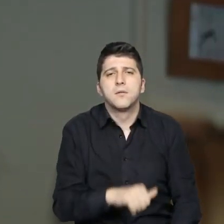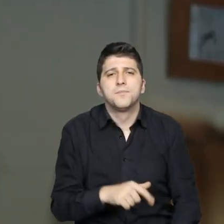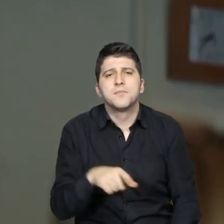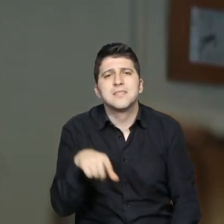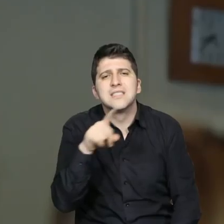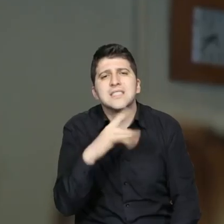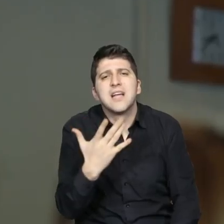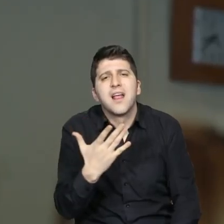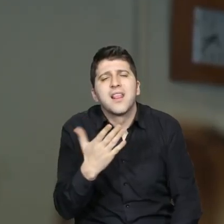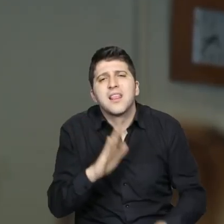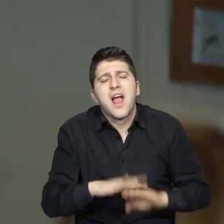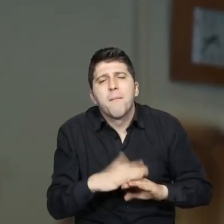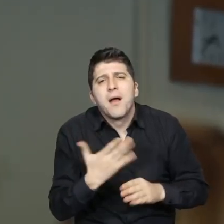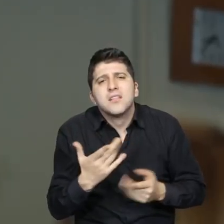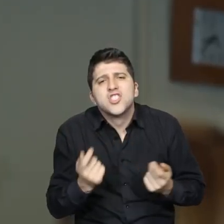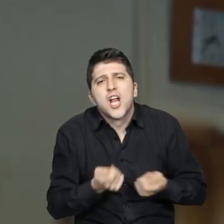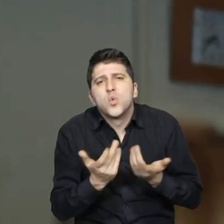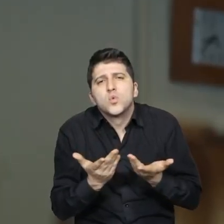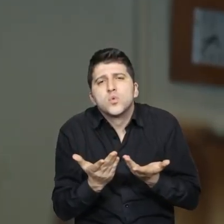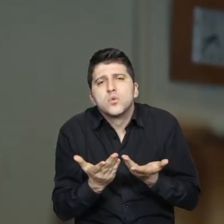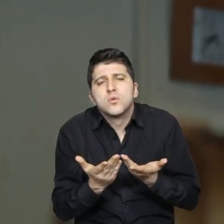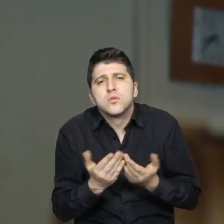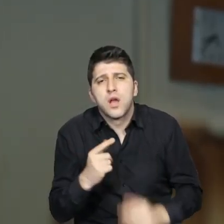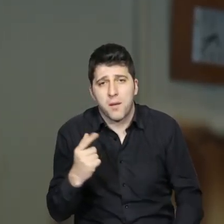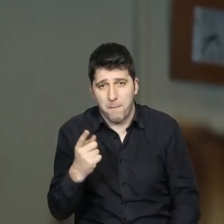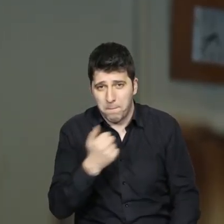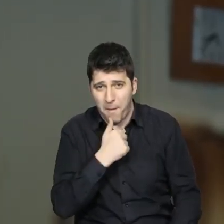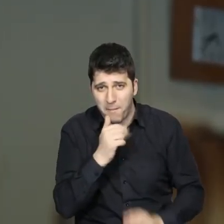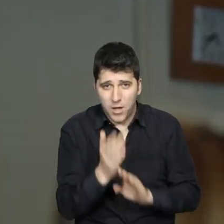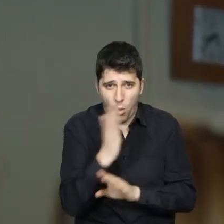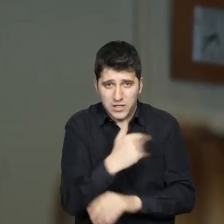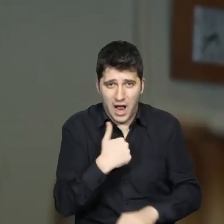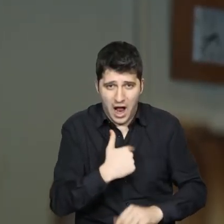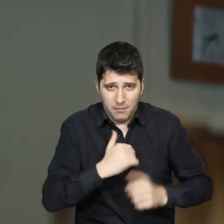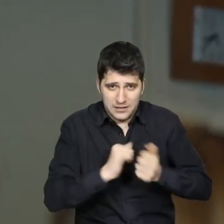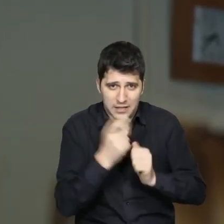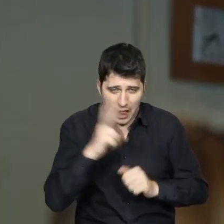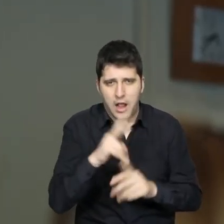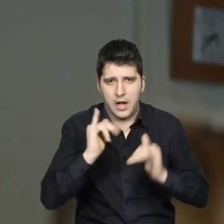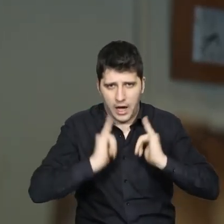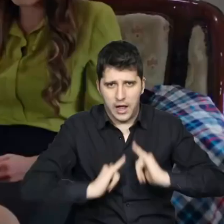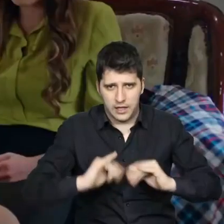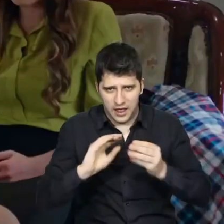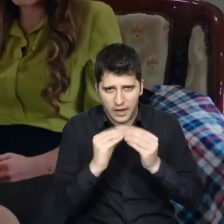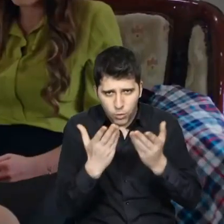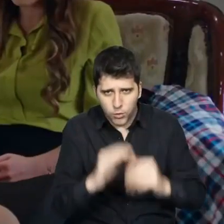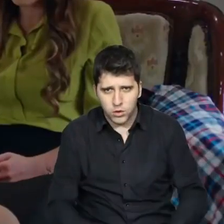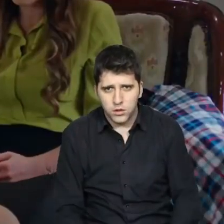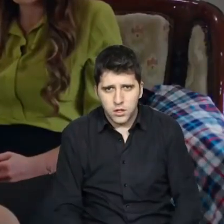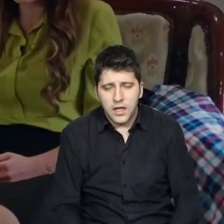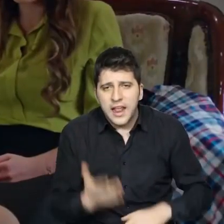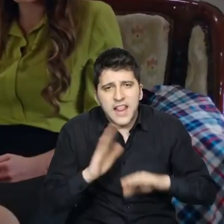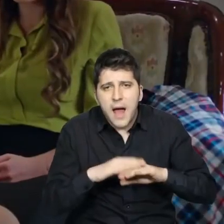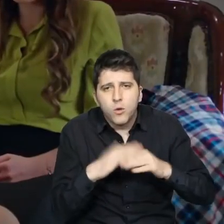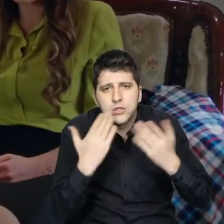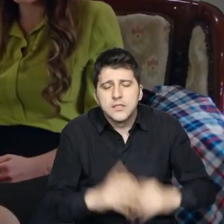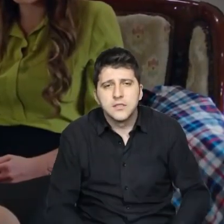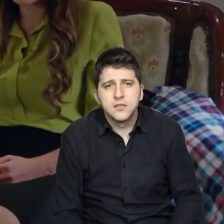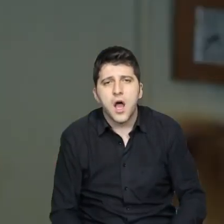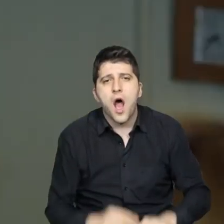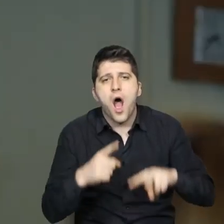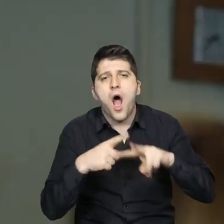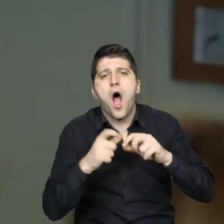yapmaya çalışıyorsunuz ha? En sonunda babamdan önce beni sekteyi kalpten götüreceksiniz, rahatlayacaksınız. Derdiniz bu mu? Ne yapıyorsunuz siz? Arda